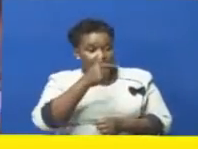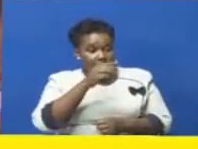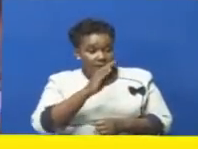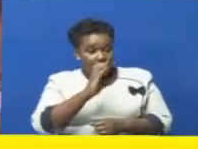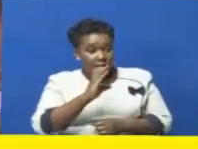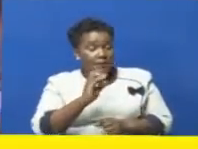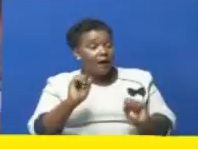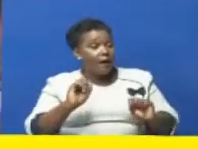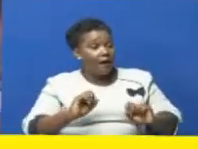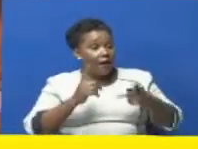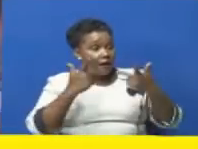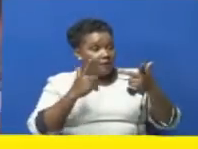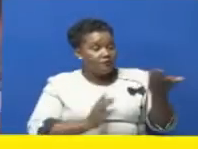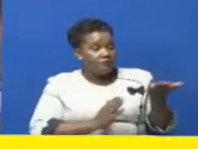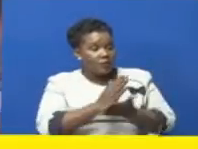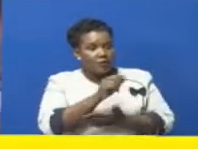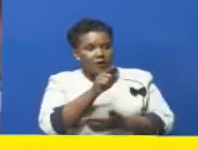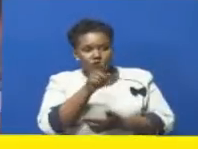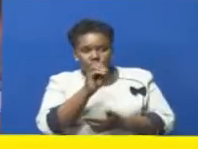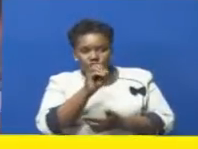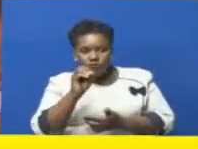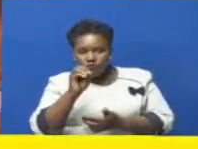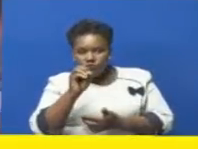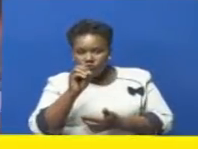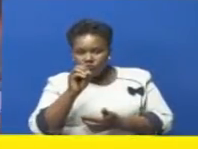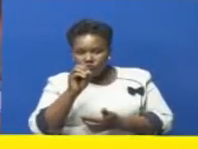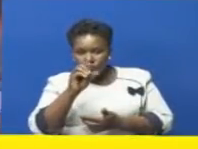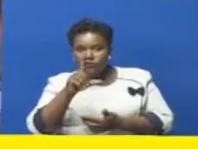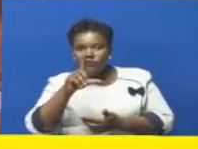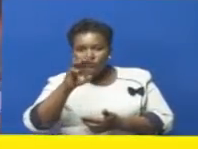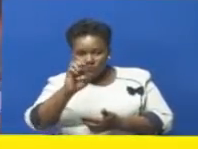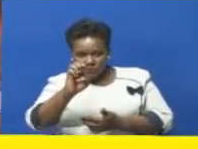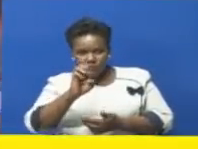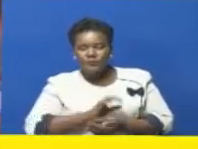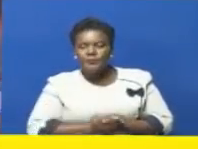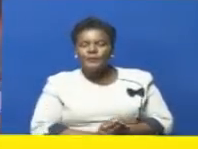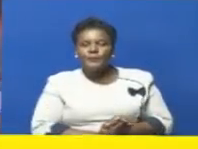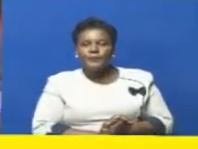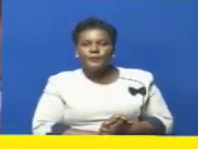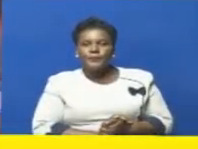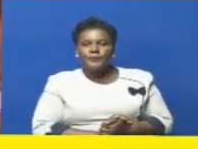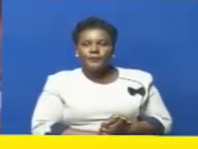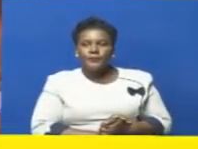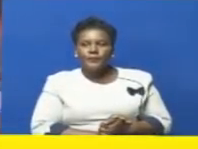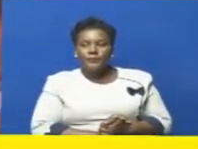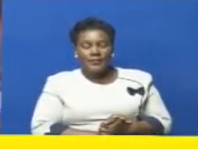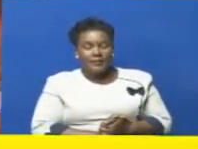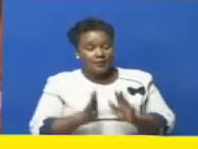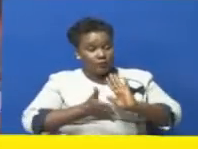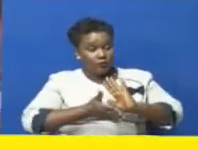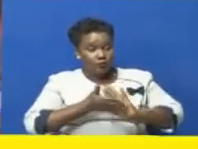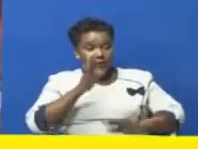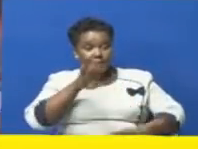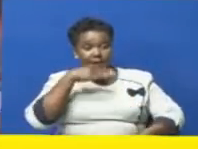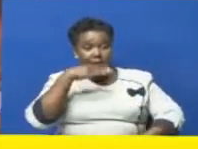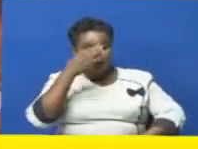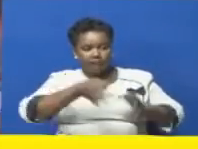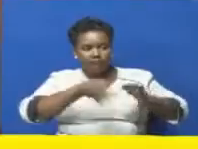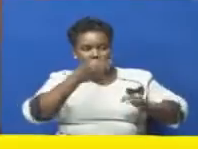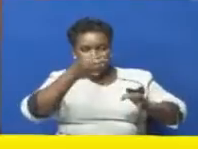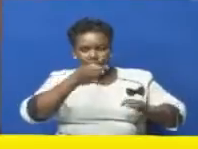kwenye Google Play Store na kwenye App Store. Na moja kwa moja basi tuanze saa yetu ya kwanza ya yale